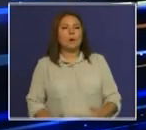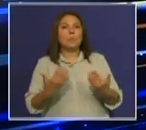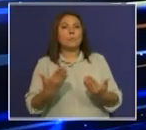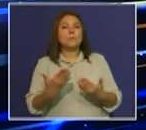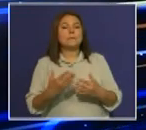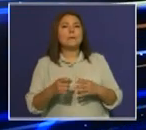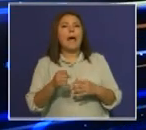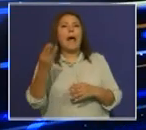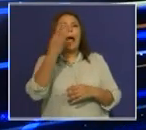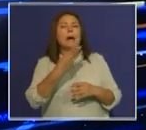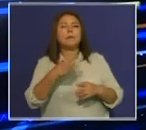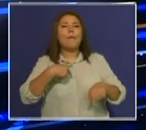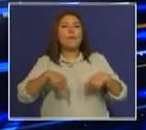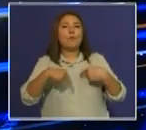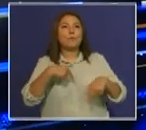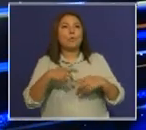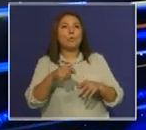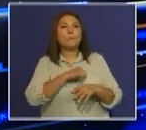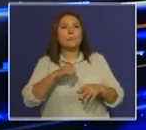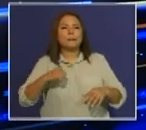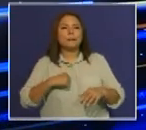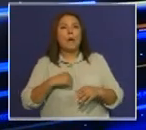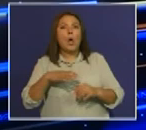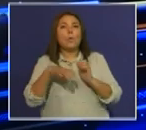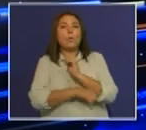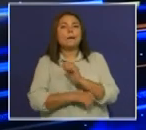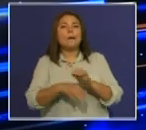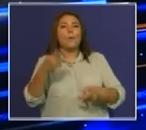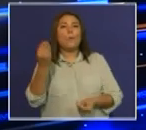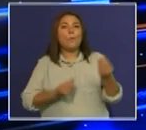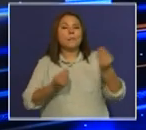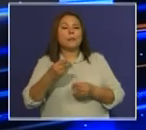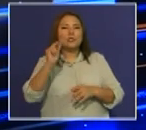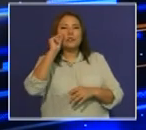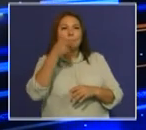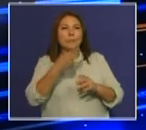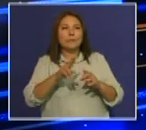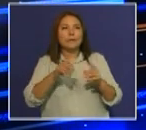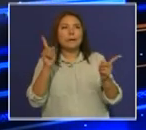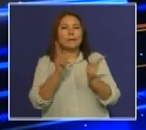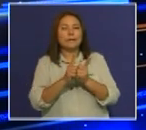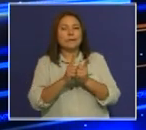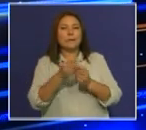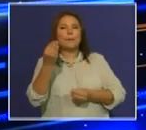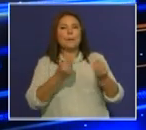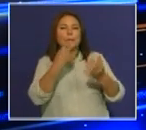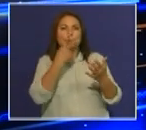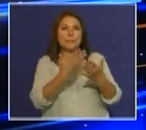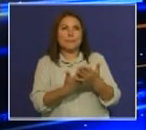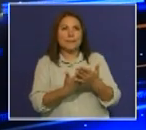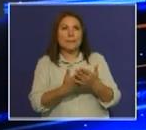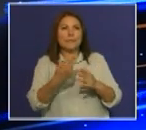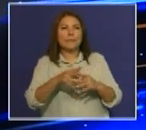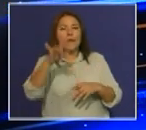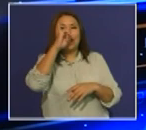Осы сенбіде Ақтаулық Каспи футбол клубы өз алаңында соңғы ойынын өткізді. Шымкентті Қыранмен кезесіп тартысты ойын көрсетті.